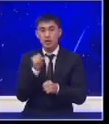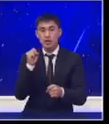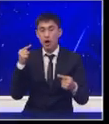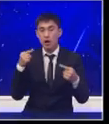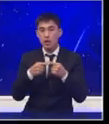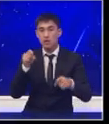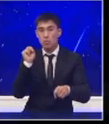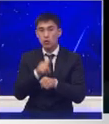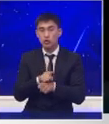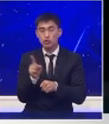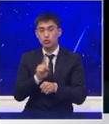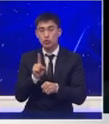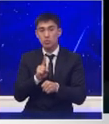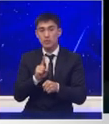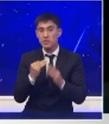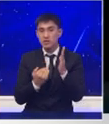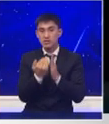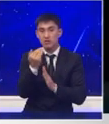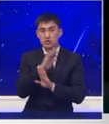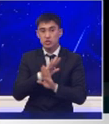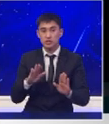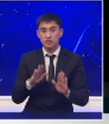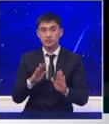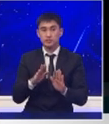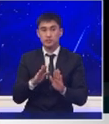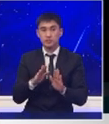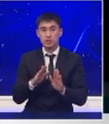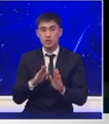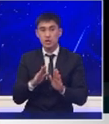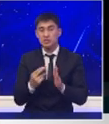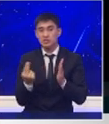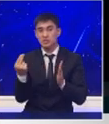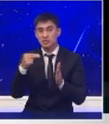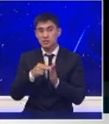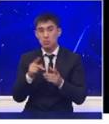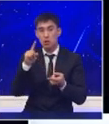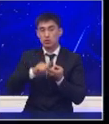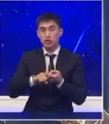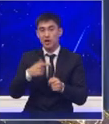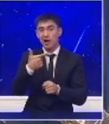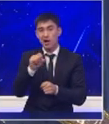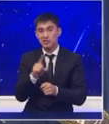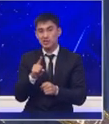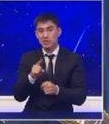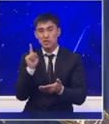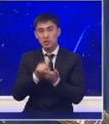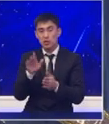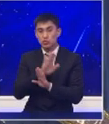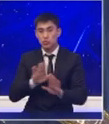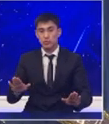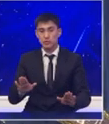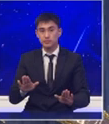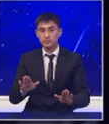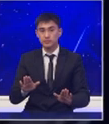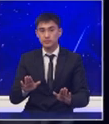конкретные поручения, чтобы не завышать, необоснованные завышения подключения газа не должно быть.